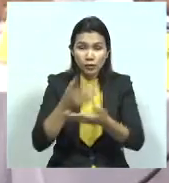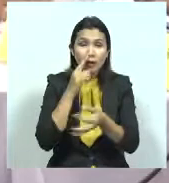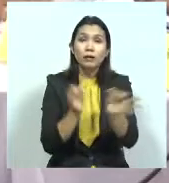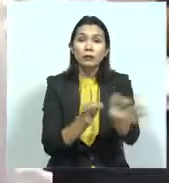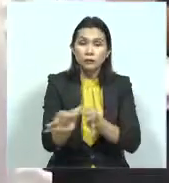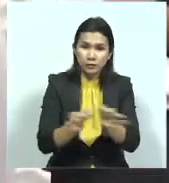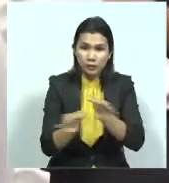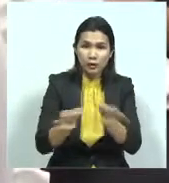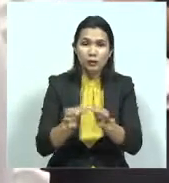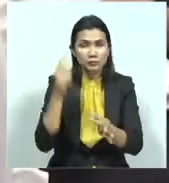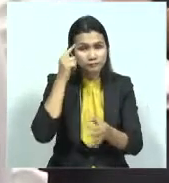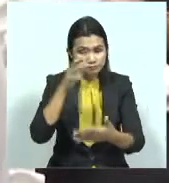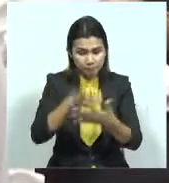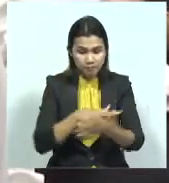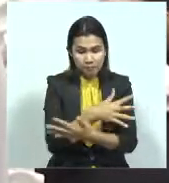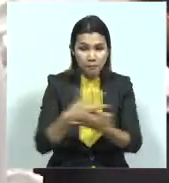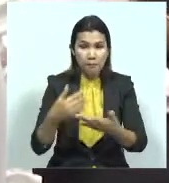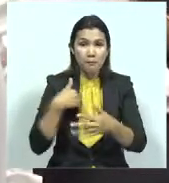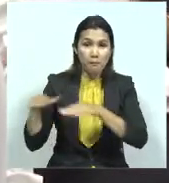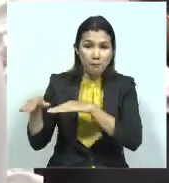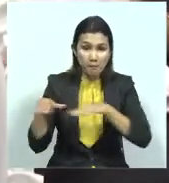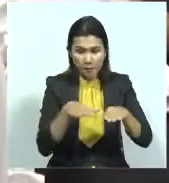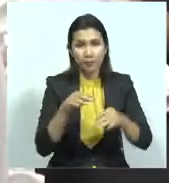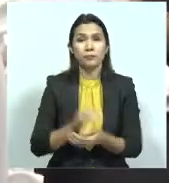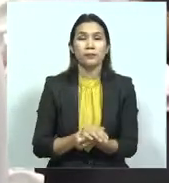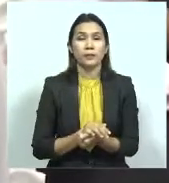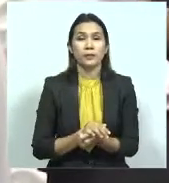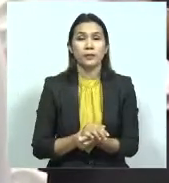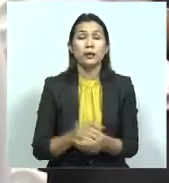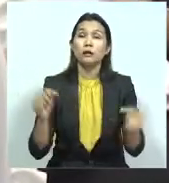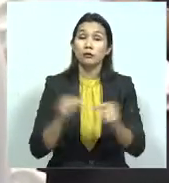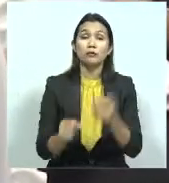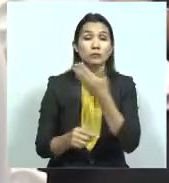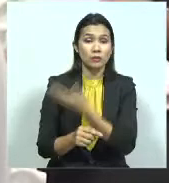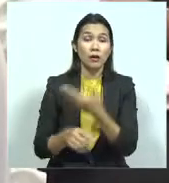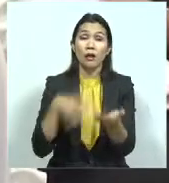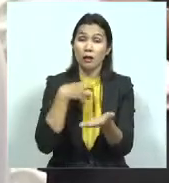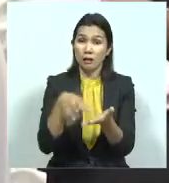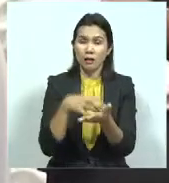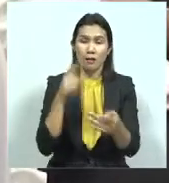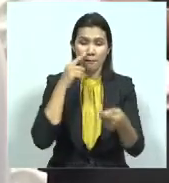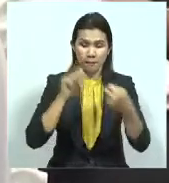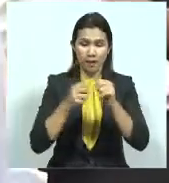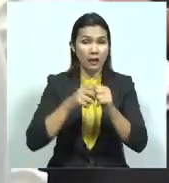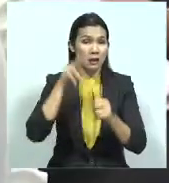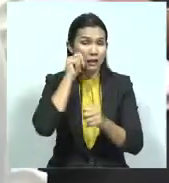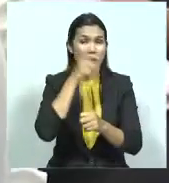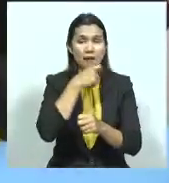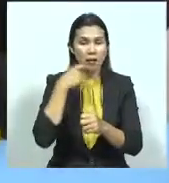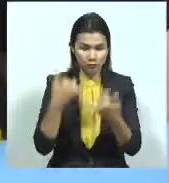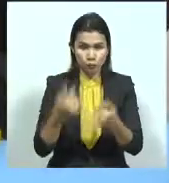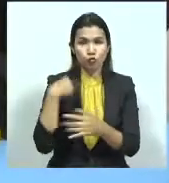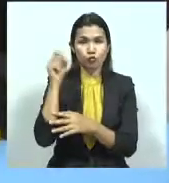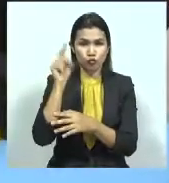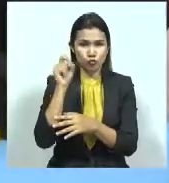ใจและร่วมวางแผนรับมือสถานการณ์น้ำนายประพัฒน์บอกว่าการแก้ปัญหาภัยแล้งเป็นเรื่องเร่งด่วนที่นายกรั